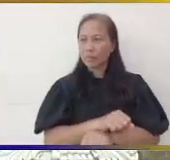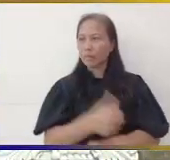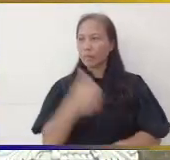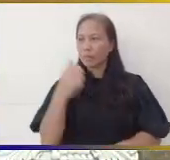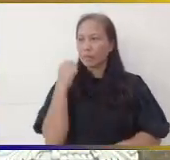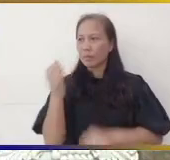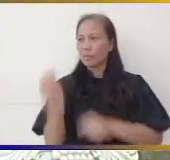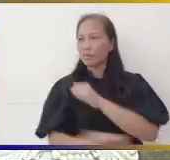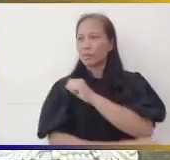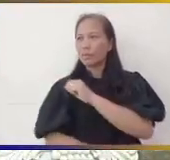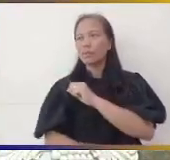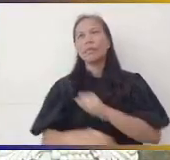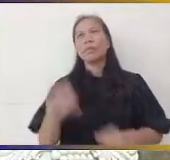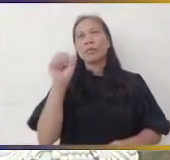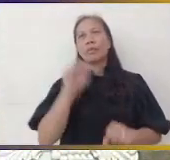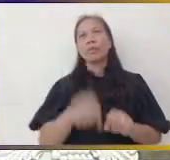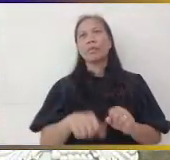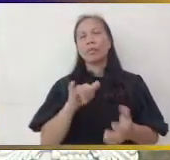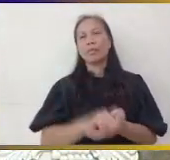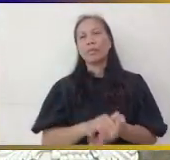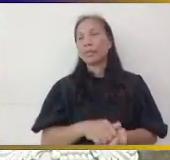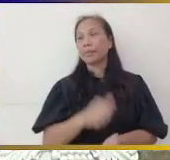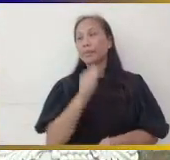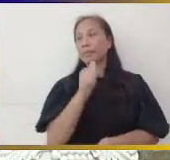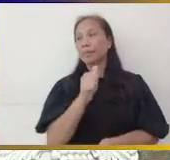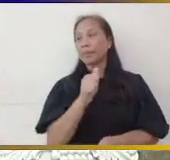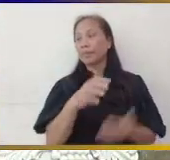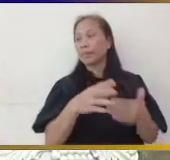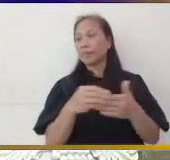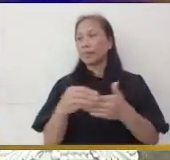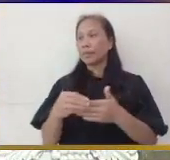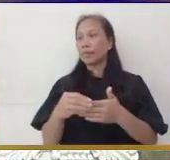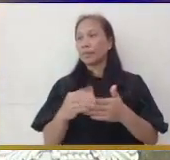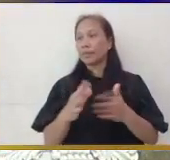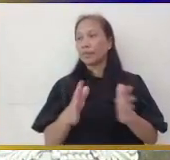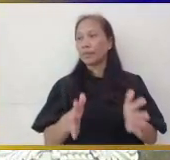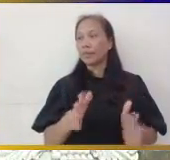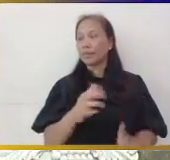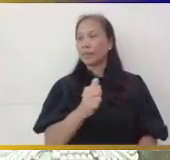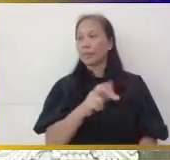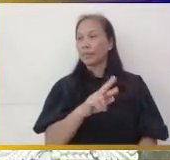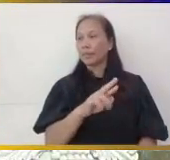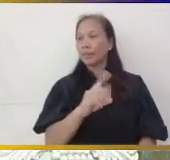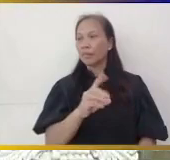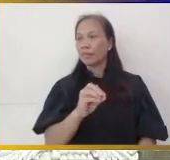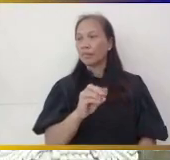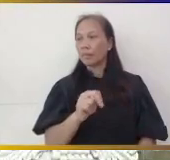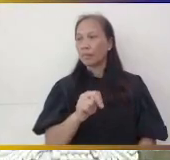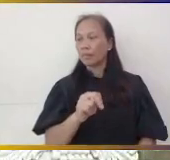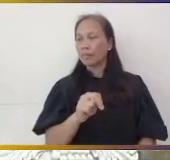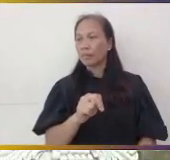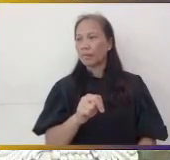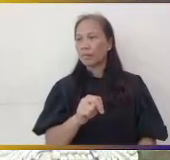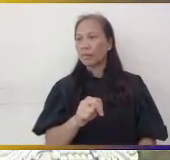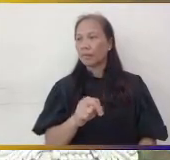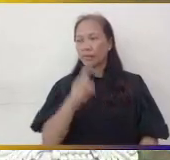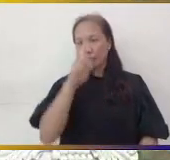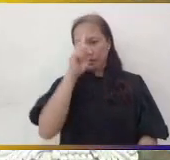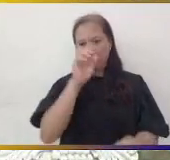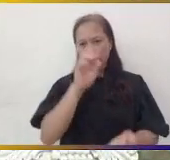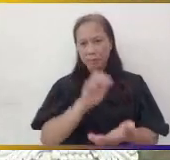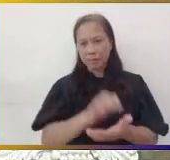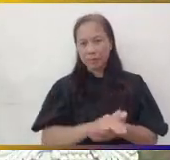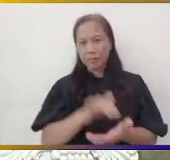sa separation of the state and of the church and the state and again take note He is a Catholic before May ganon